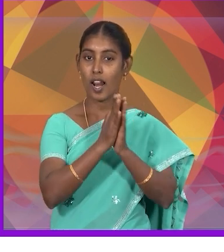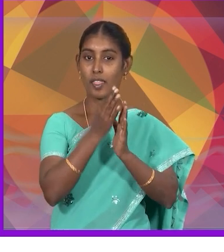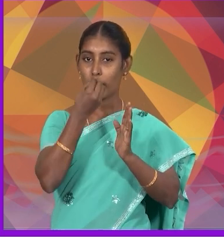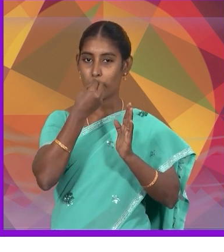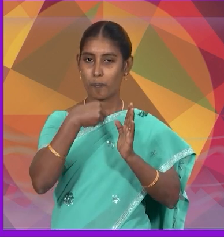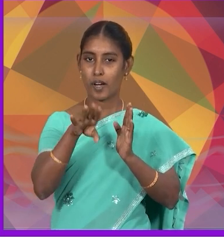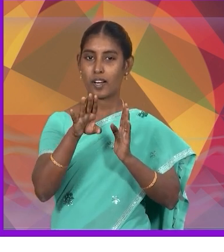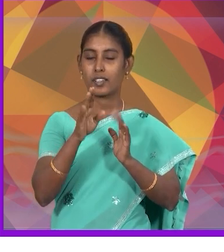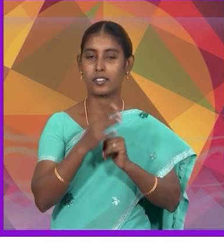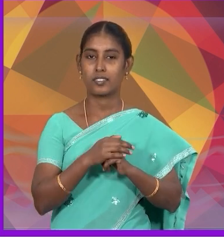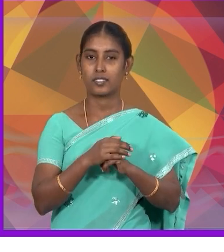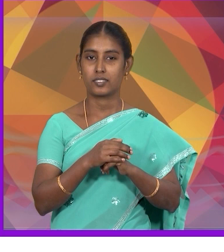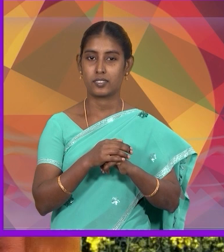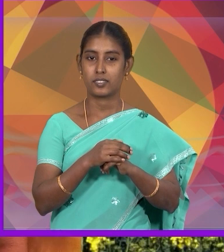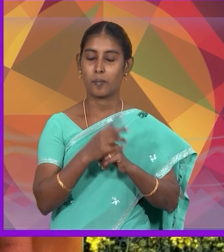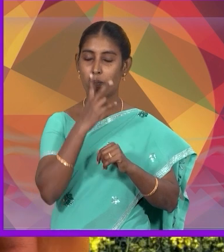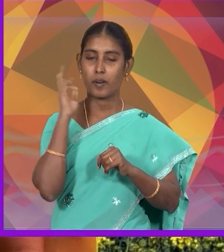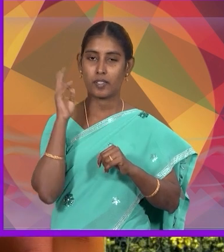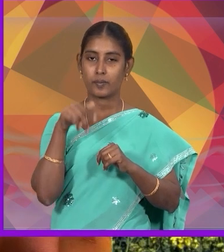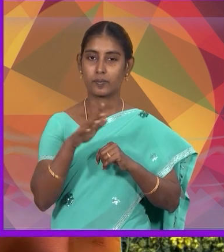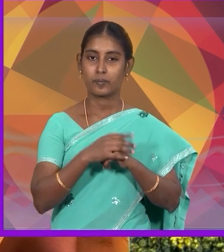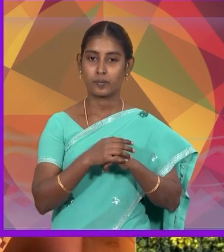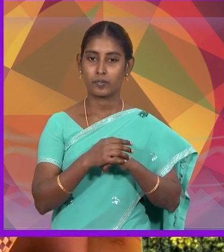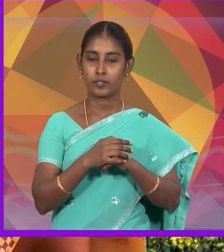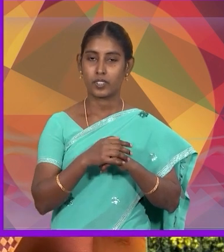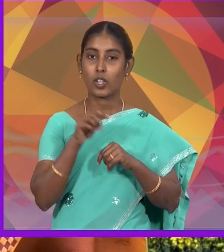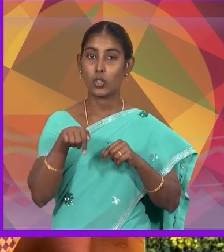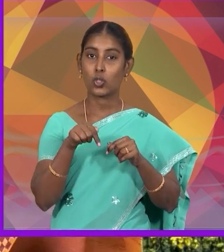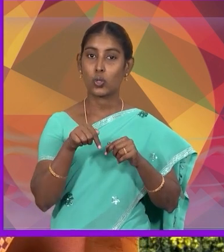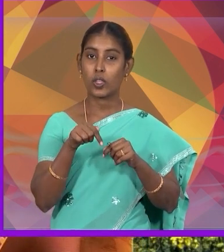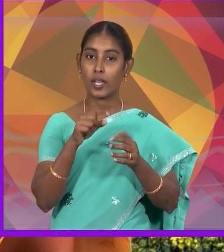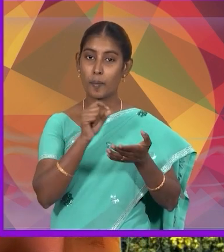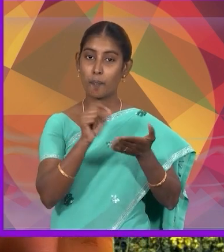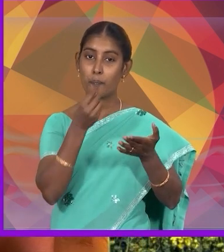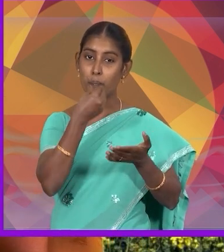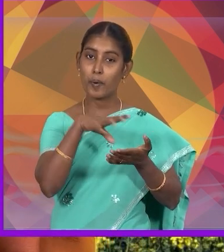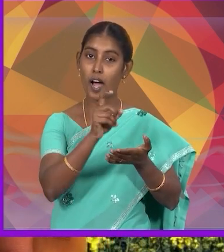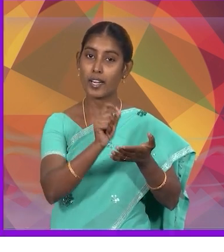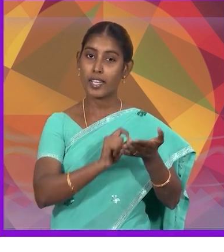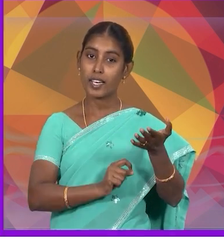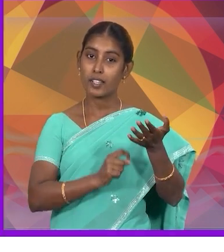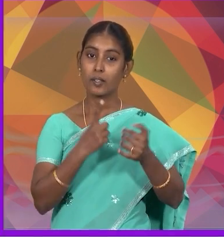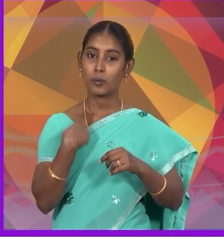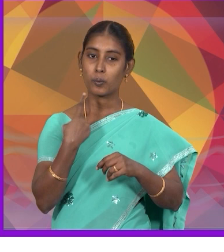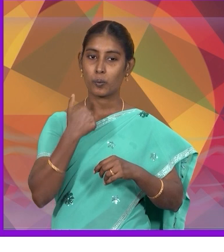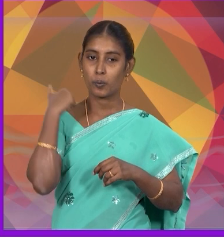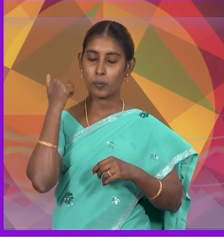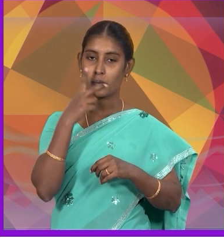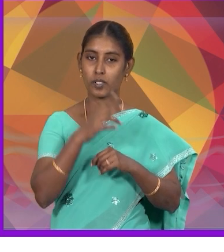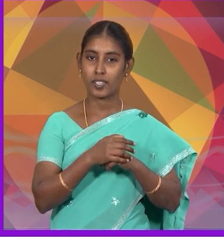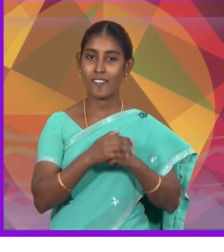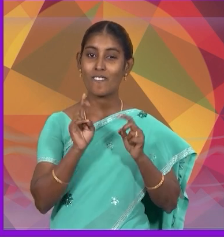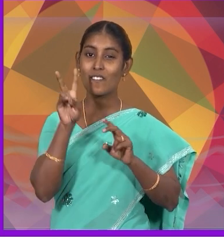தாங்க ஒன்று அறிவோம். இப்ப இந்த நூல் வெளி அதுல என்ன கொடுத்துருக்காங்க பாருங்க.